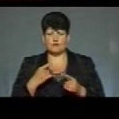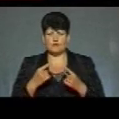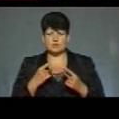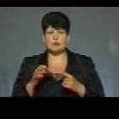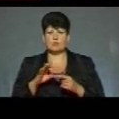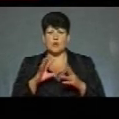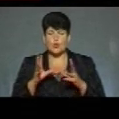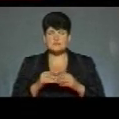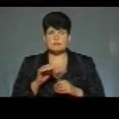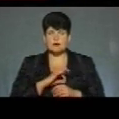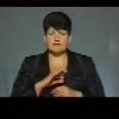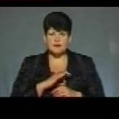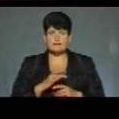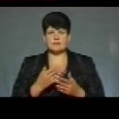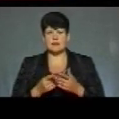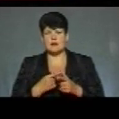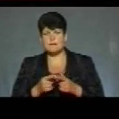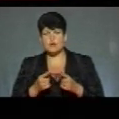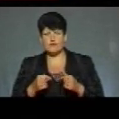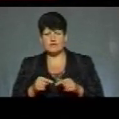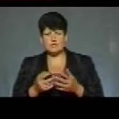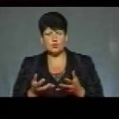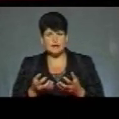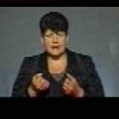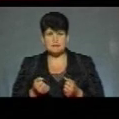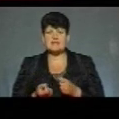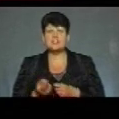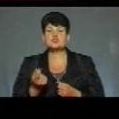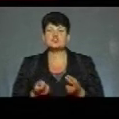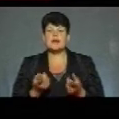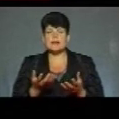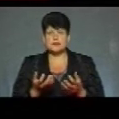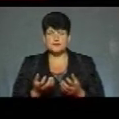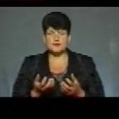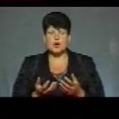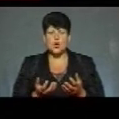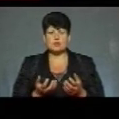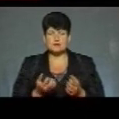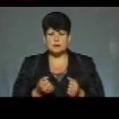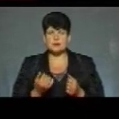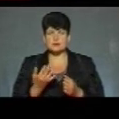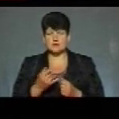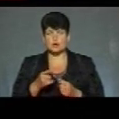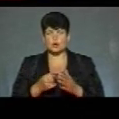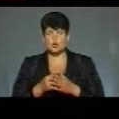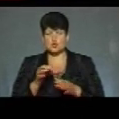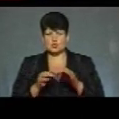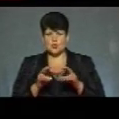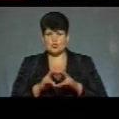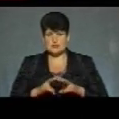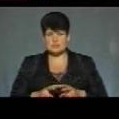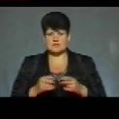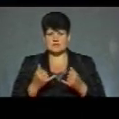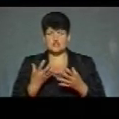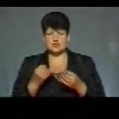або її вид отримання і джерела, власне, отримання, оскільки досудове розслідування у цьому провадженні